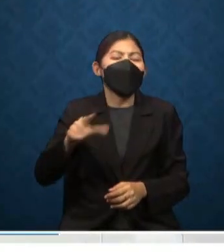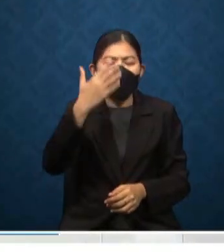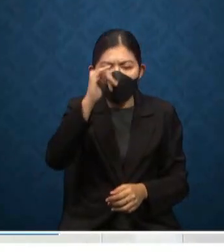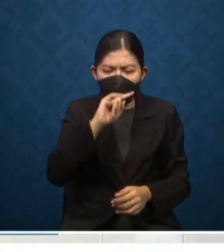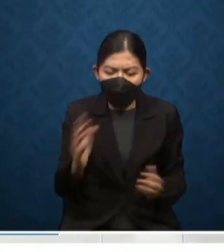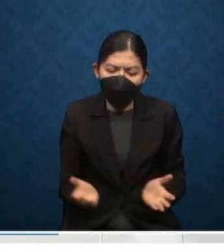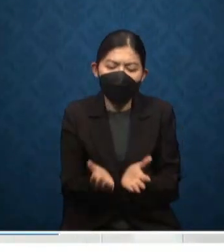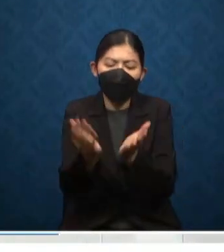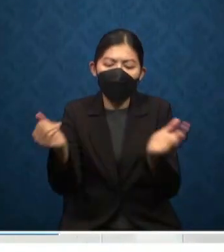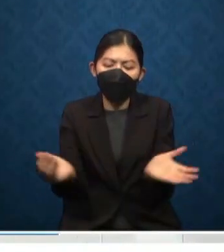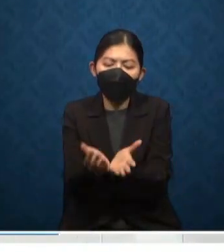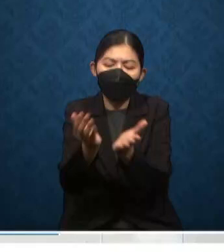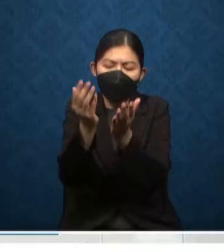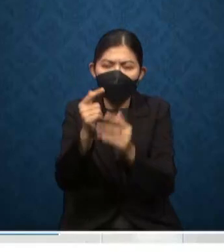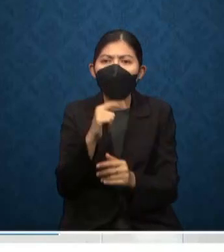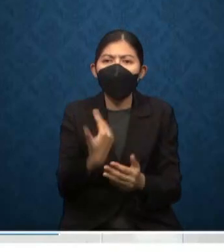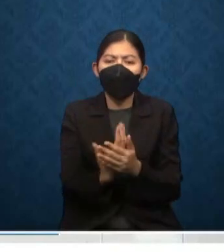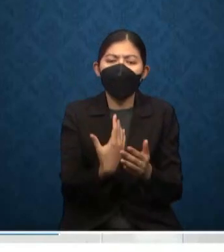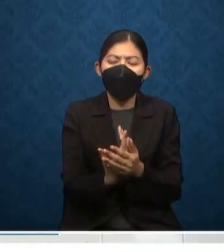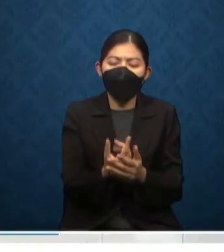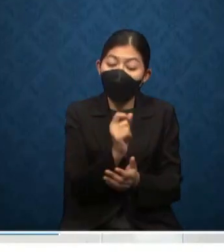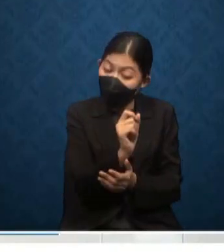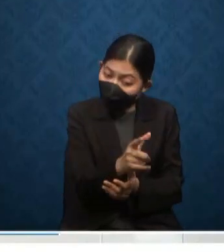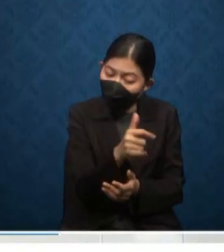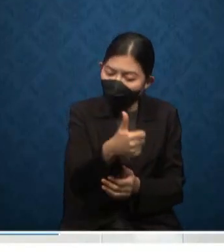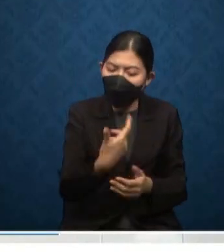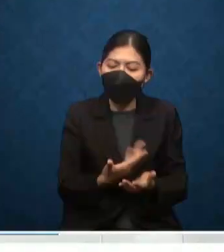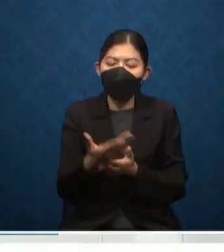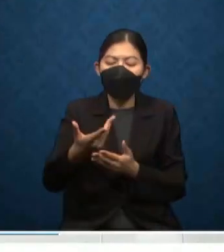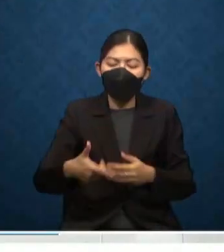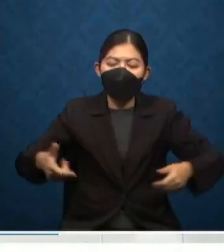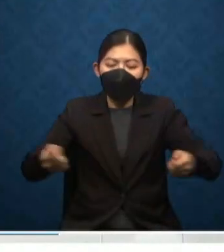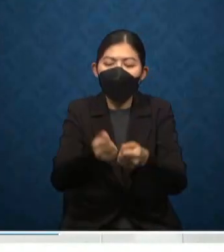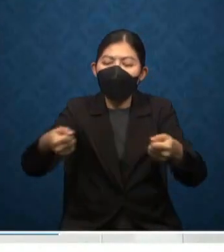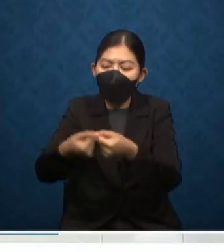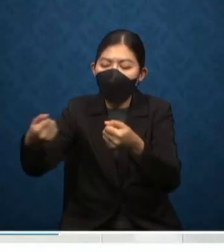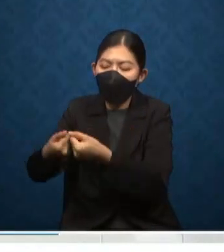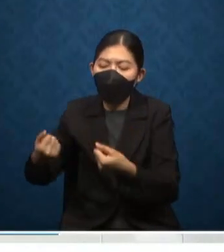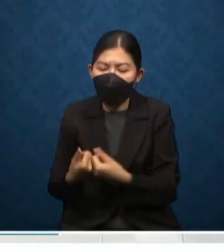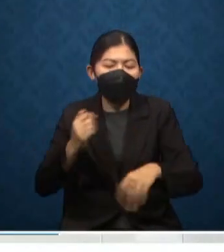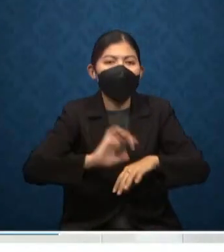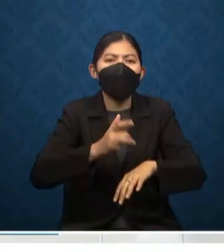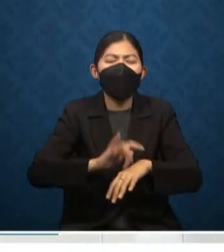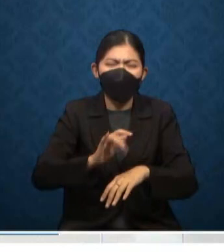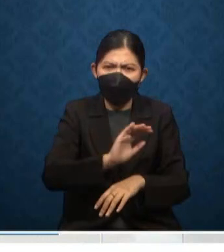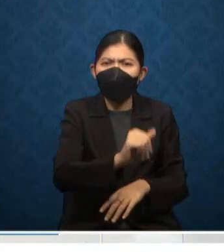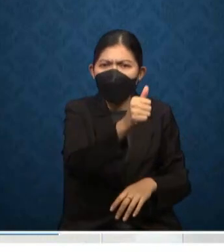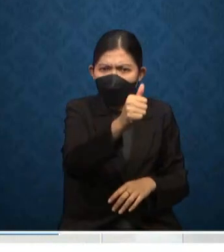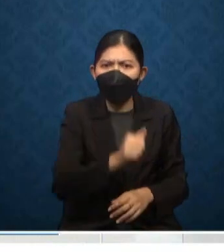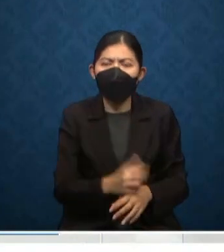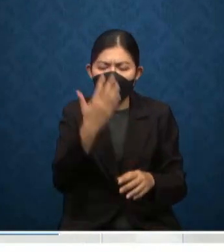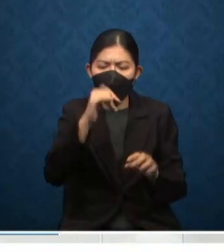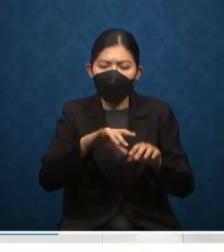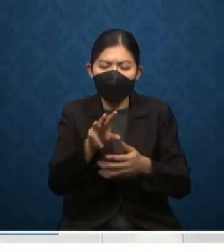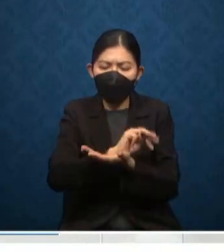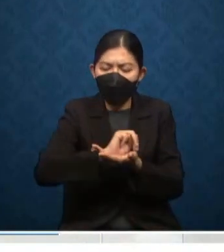ารถที่จะมีเครื่องตัดได้ในราคาในต้นทุนที่ต่ำนะครับหรือการจัดการของชมรมชาวไร่อ้อยหรือสถาบัน